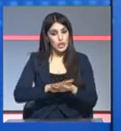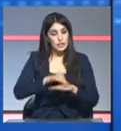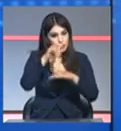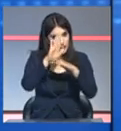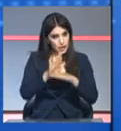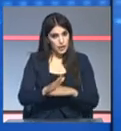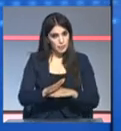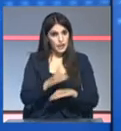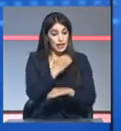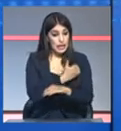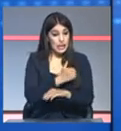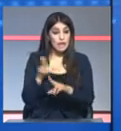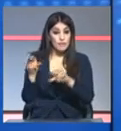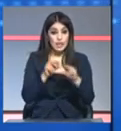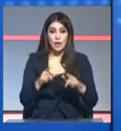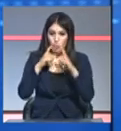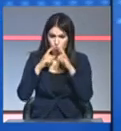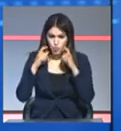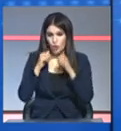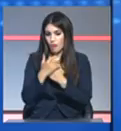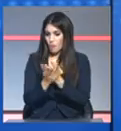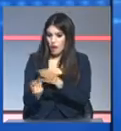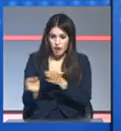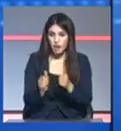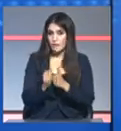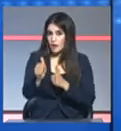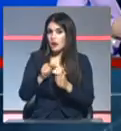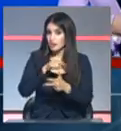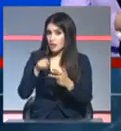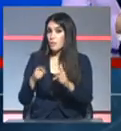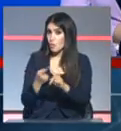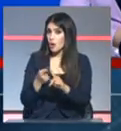هما بالتلقيح وايضا بوسائل الوقائيه والناس كلها